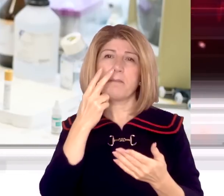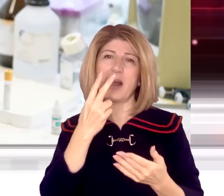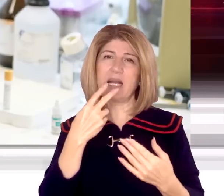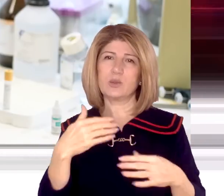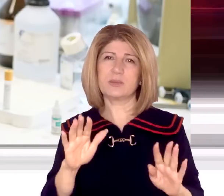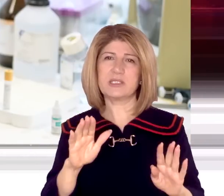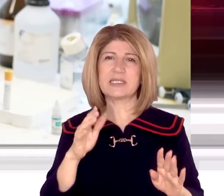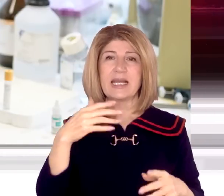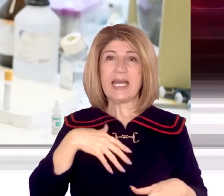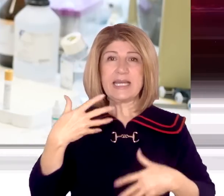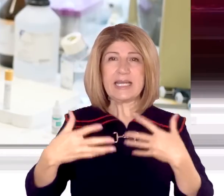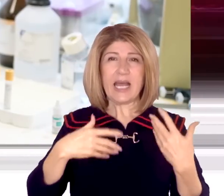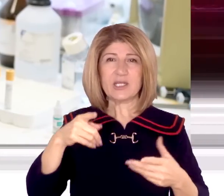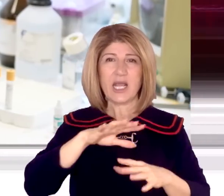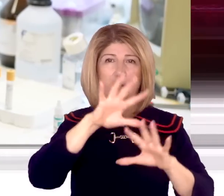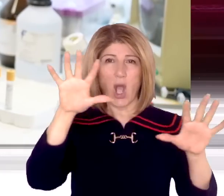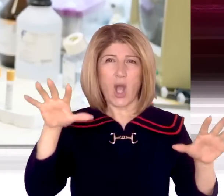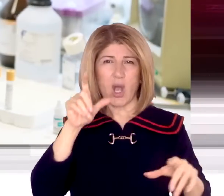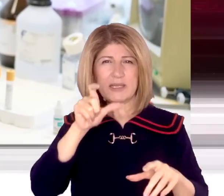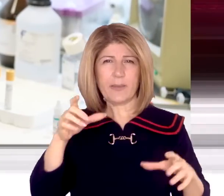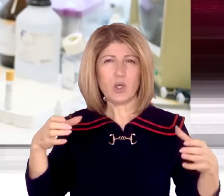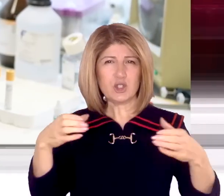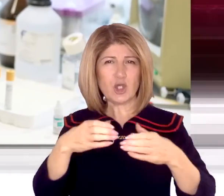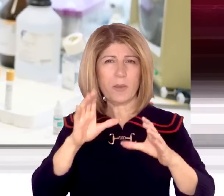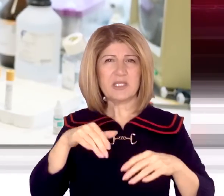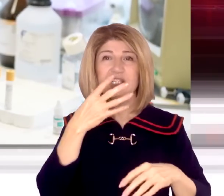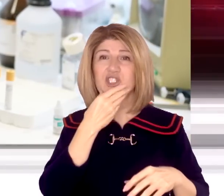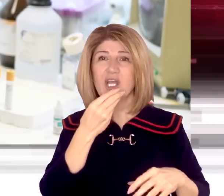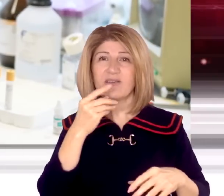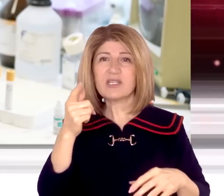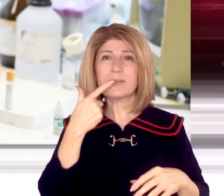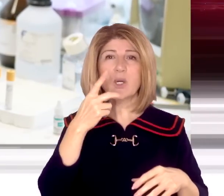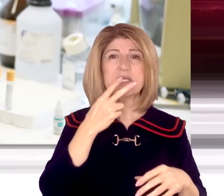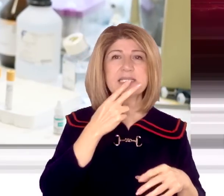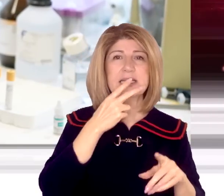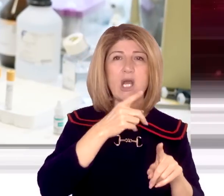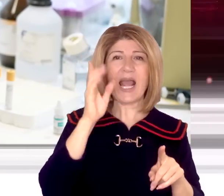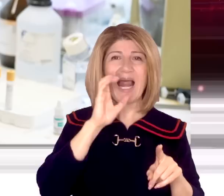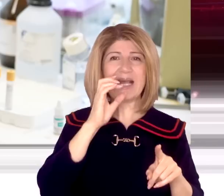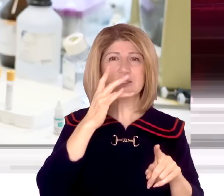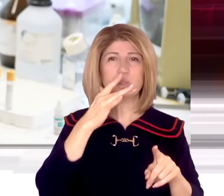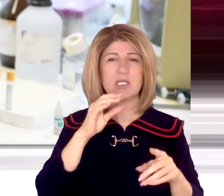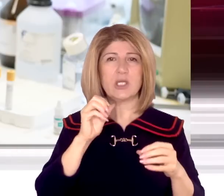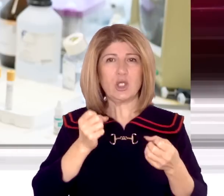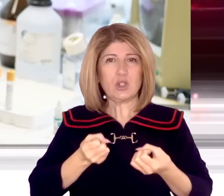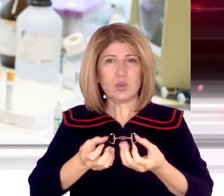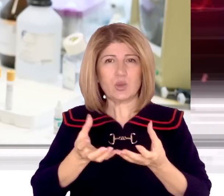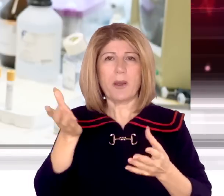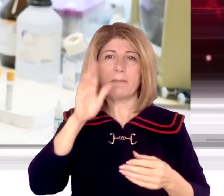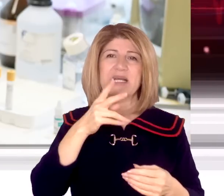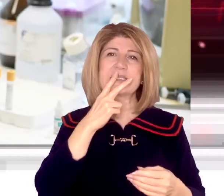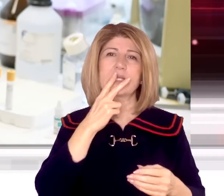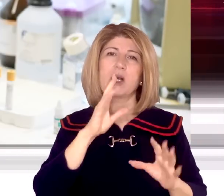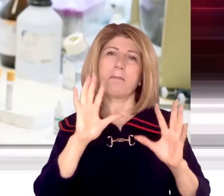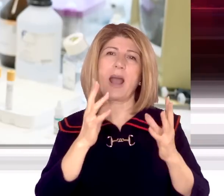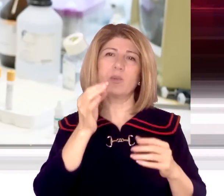قابل استناد نیست. یه نگرانی که توی جامعه وجود داره اینه که نوجوان‌ها با سیگار الکترونیکی شروع کنن، بعد کم